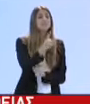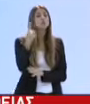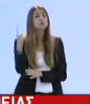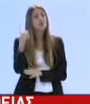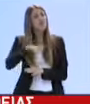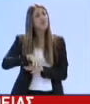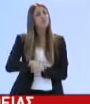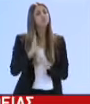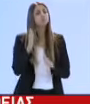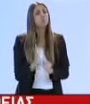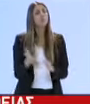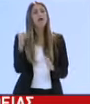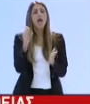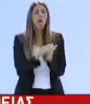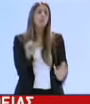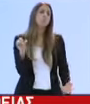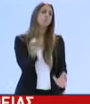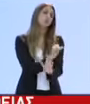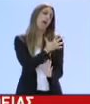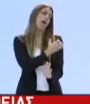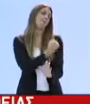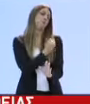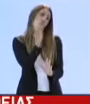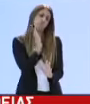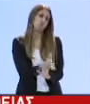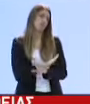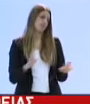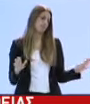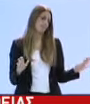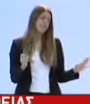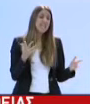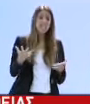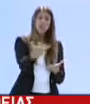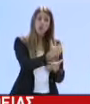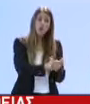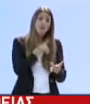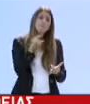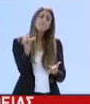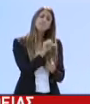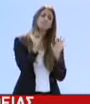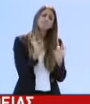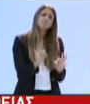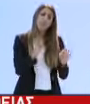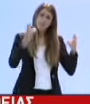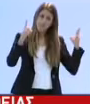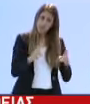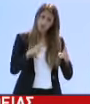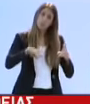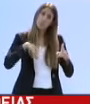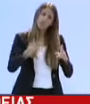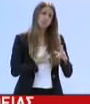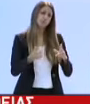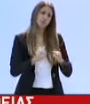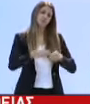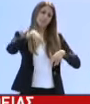θα μπορούμε να έχουμε ανακτήσει το μεγαλύτερο μέρος του εθνικού μας εισοδήματος που χάσαμε από την κρίση. Μπορούμε να